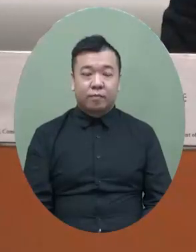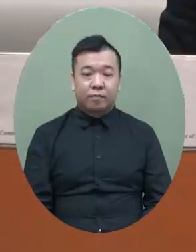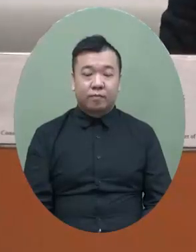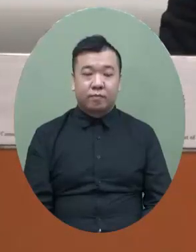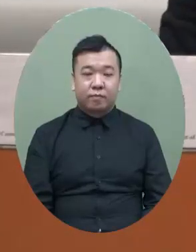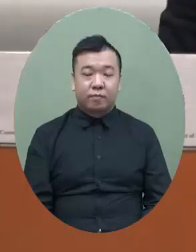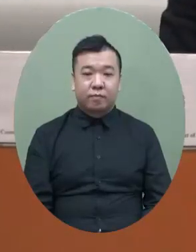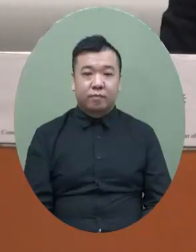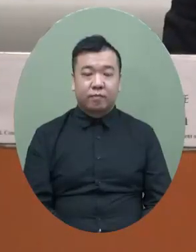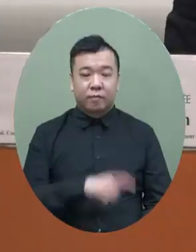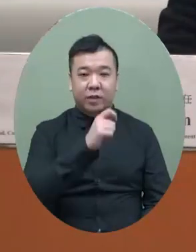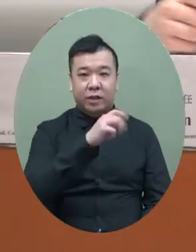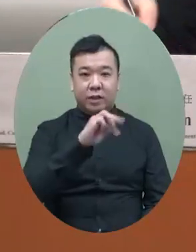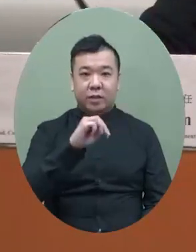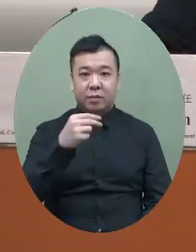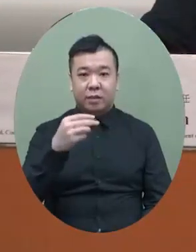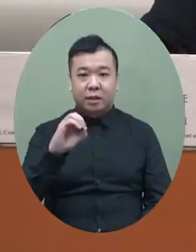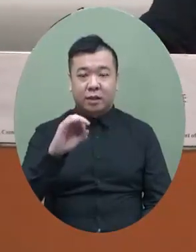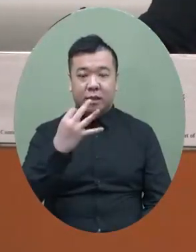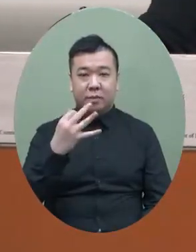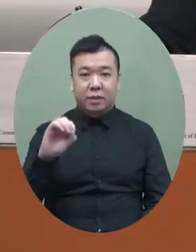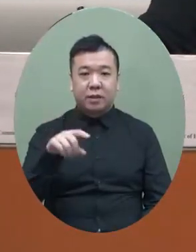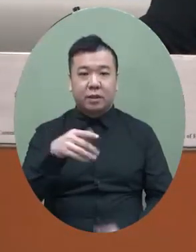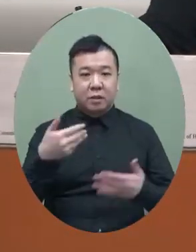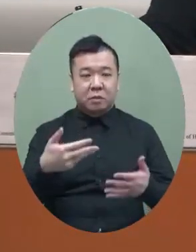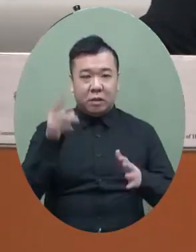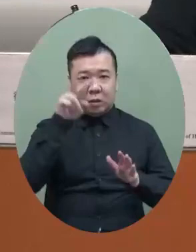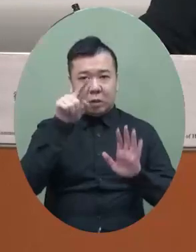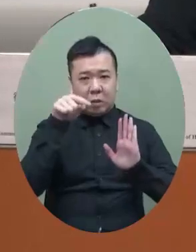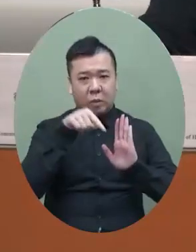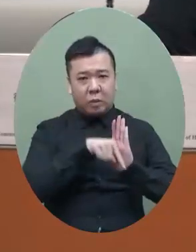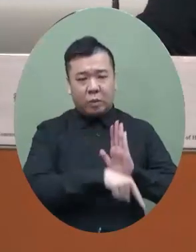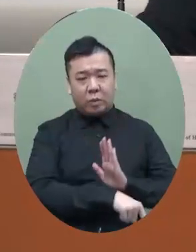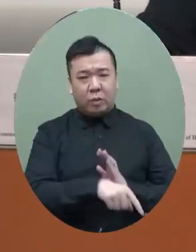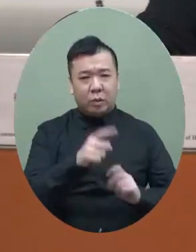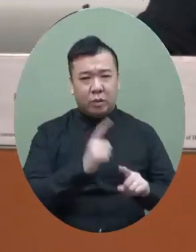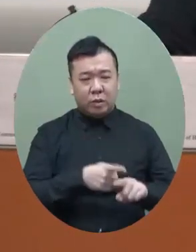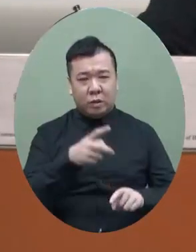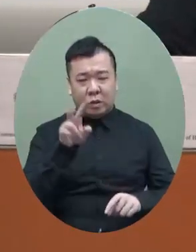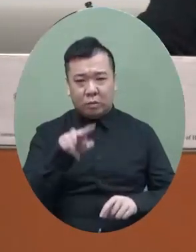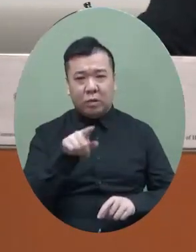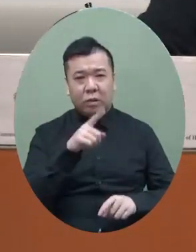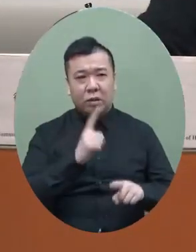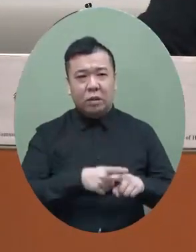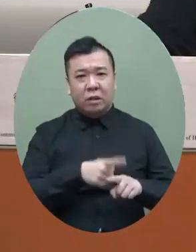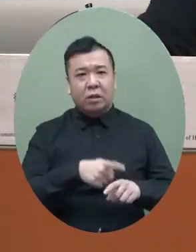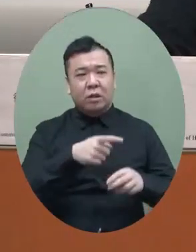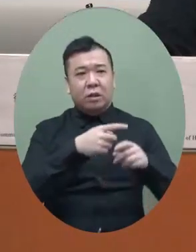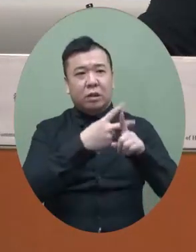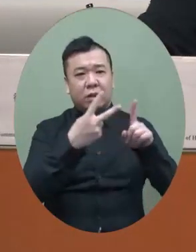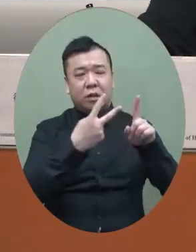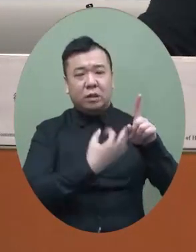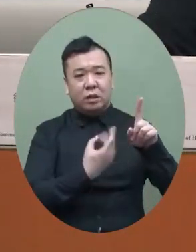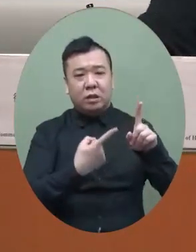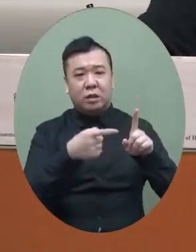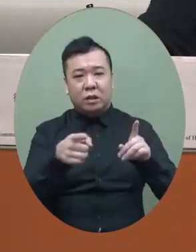你話AM730嘅，想問翻你，即係今日嘅數字就即係其實係咪反映咗垂直嗰個羣組聚